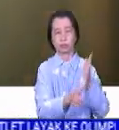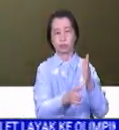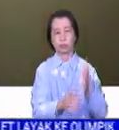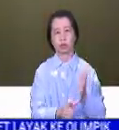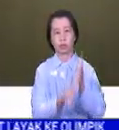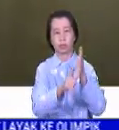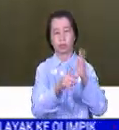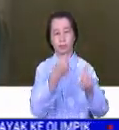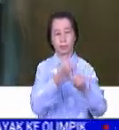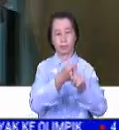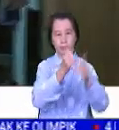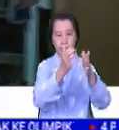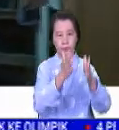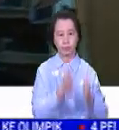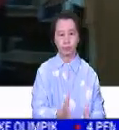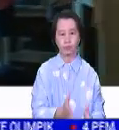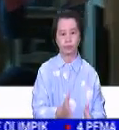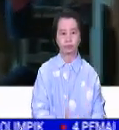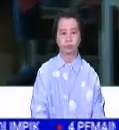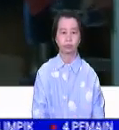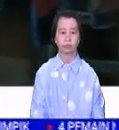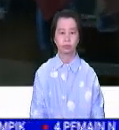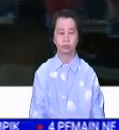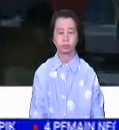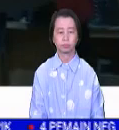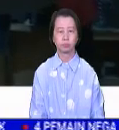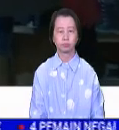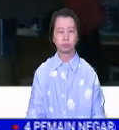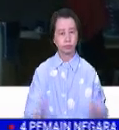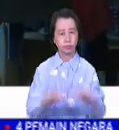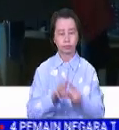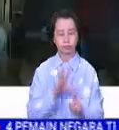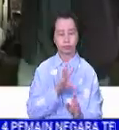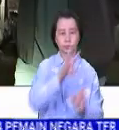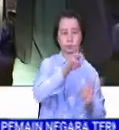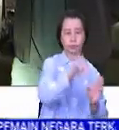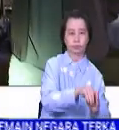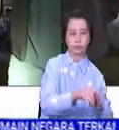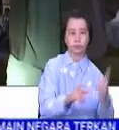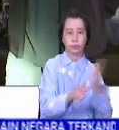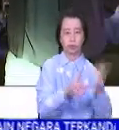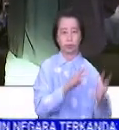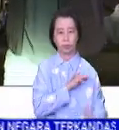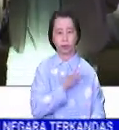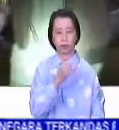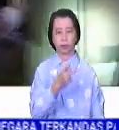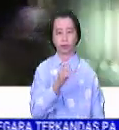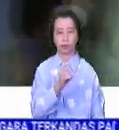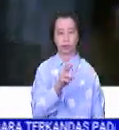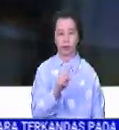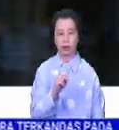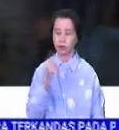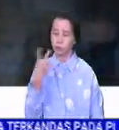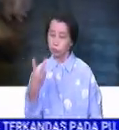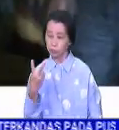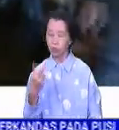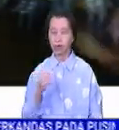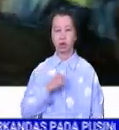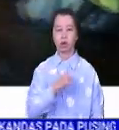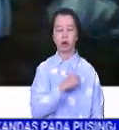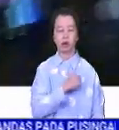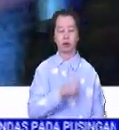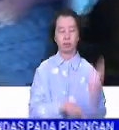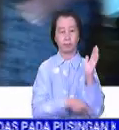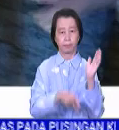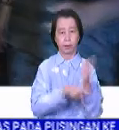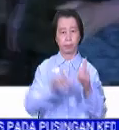penolong pengarah imigresen Romel mokoko rodolfo turut serta dalam operasi timbalan Menteri Dalam Negeri du yang juga ahli parlimen